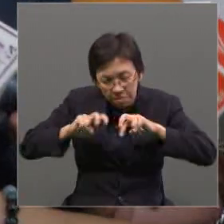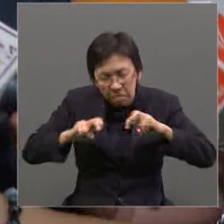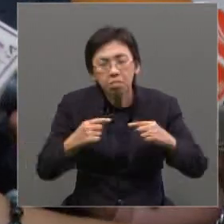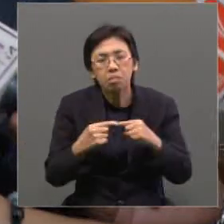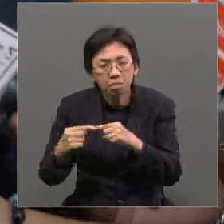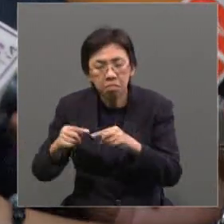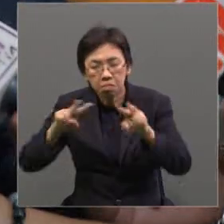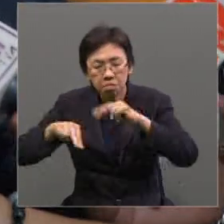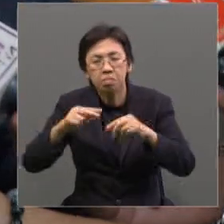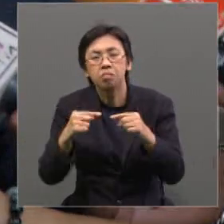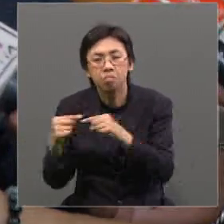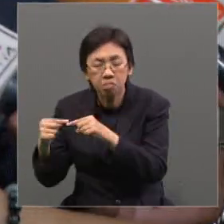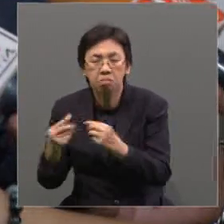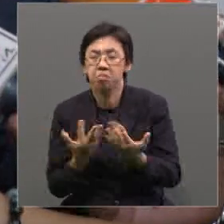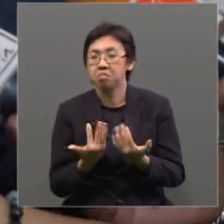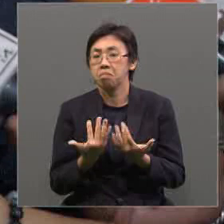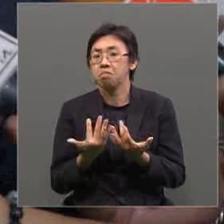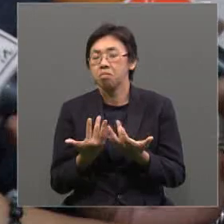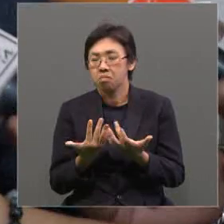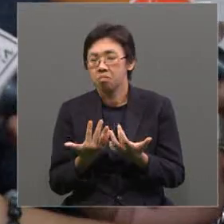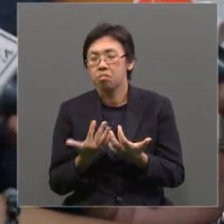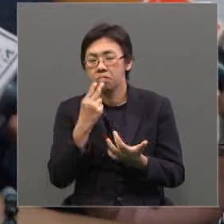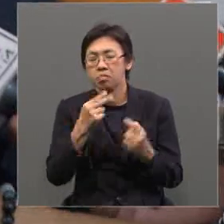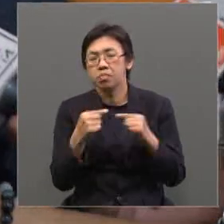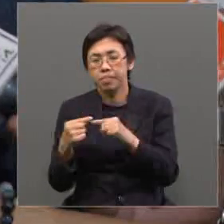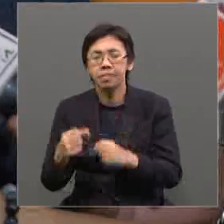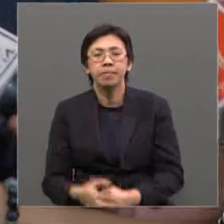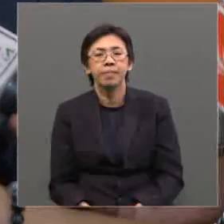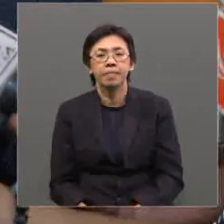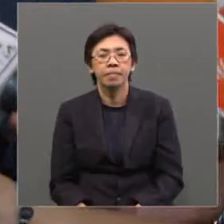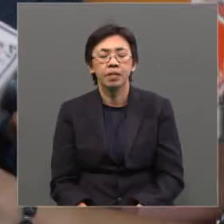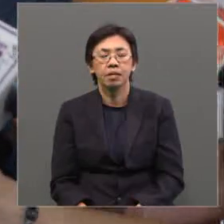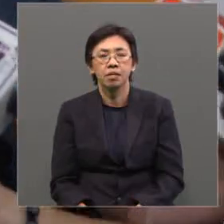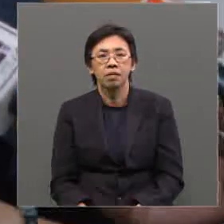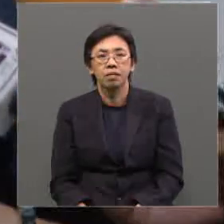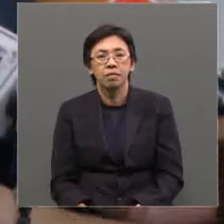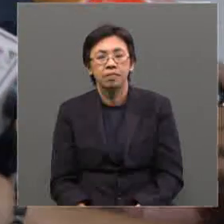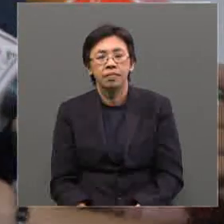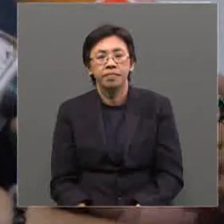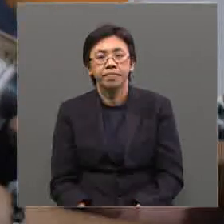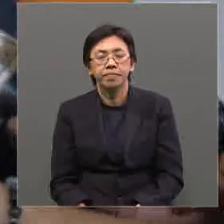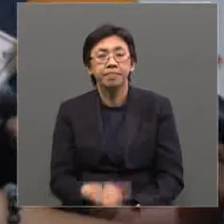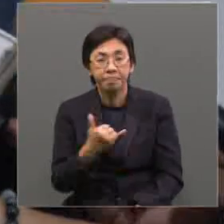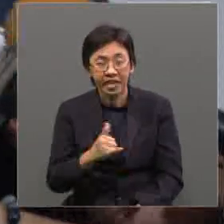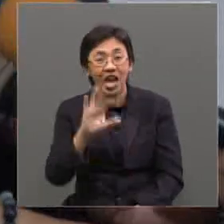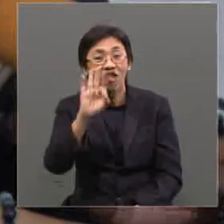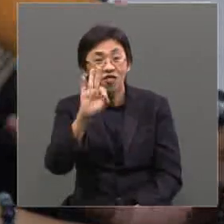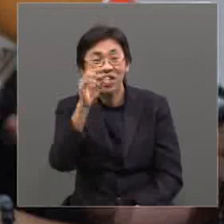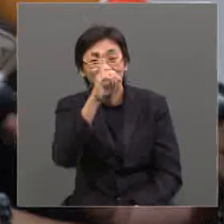ไปอีกนะครับเดี๋ยวคงจะต้องได้ทราบความคืบหน้าอีกต่อไปครับ นั่นหมายความว่าเราอาจจะเรียกคุณฟิล์มมาให้ปากคำเพิ่ม